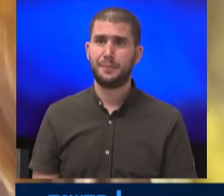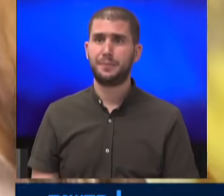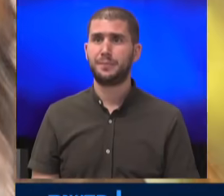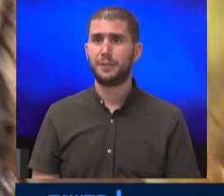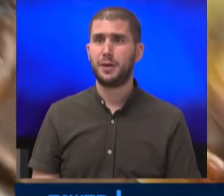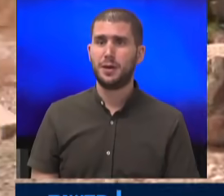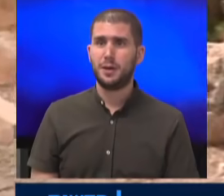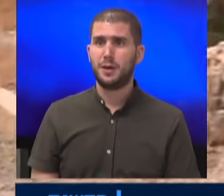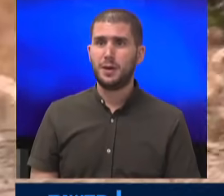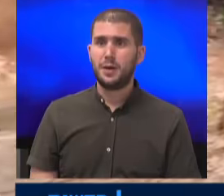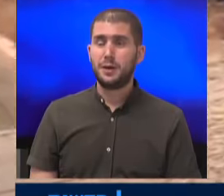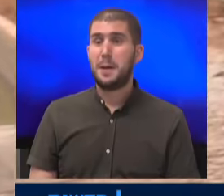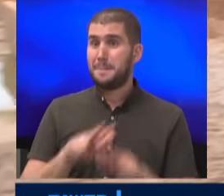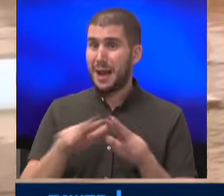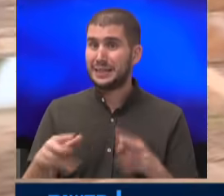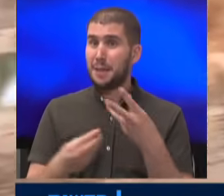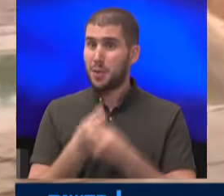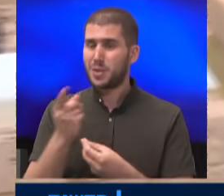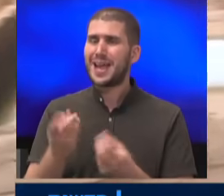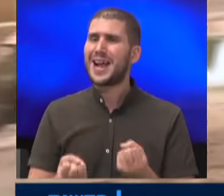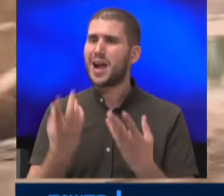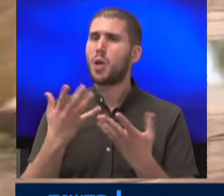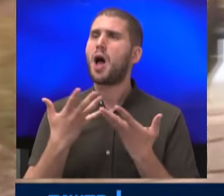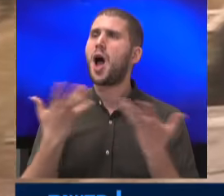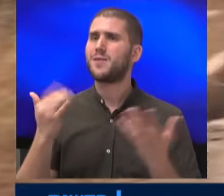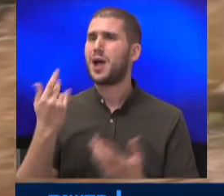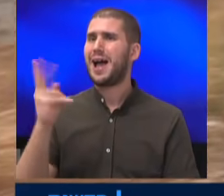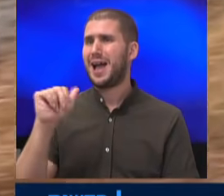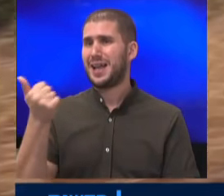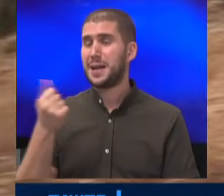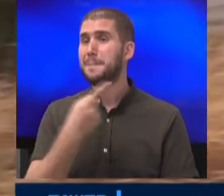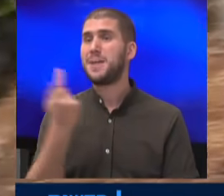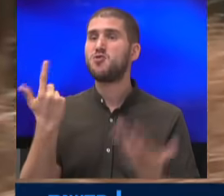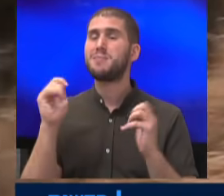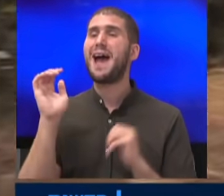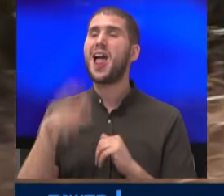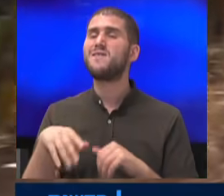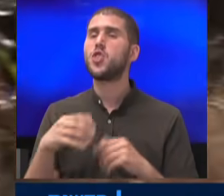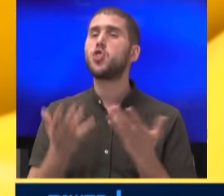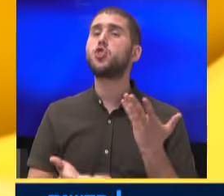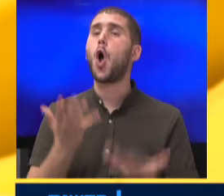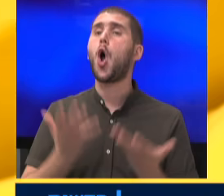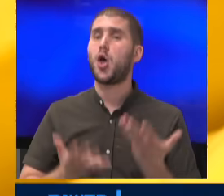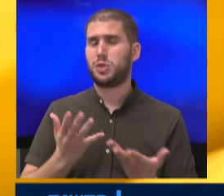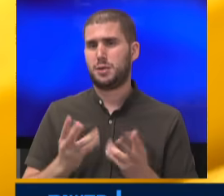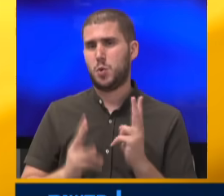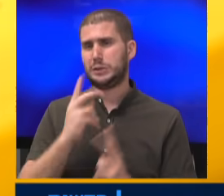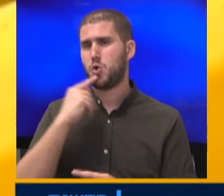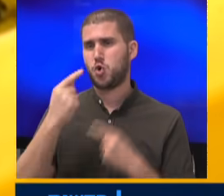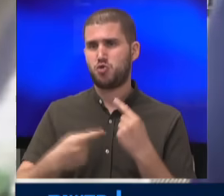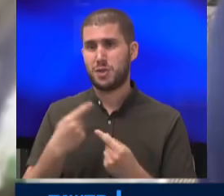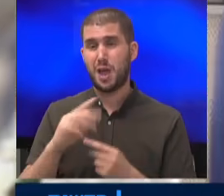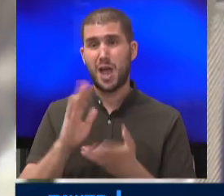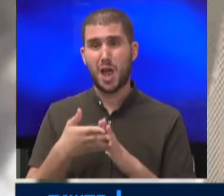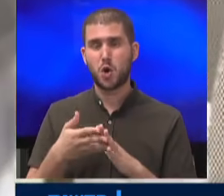בארץ הבננות הוא הגידול הנרחב ביותר במינו, כ-170 אלף טונות מיוצרים כאן מדי שנה, הכל לשוק